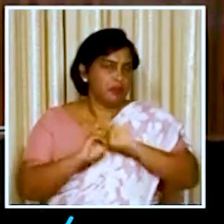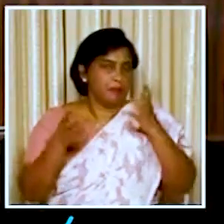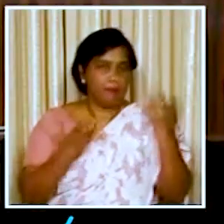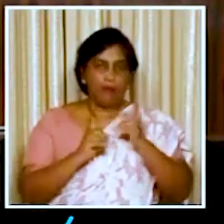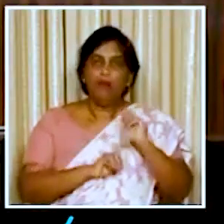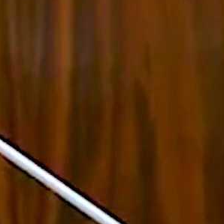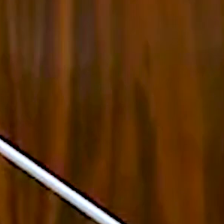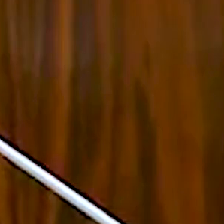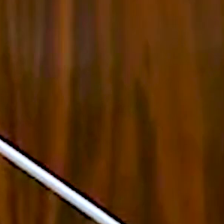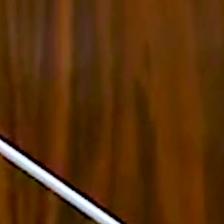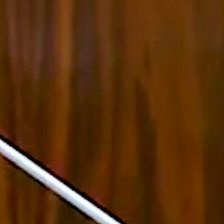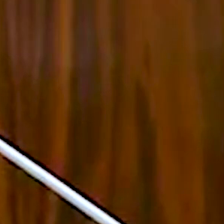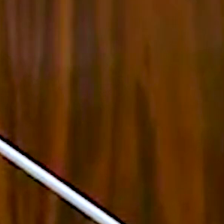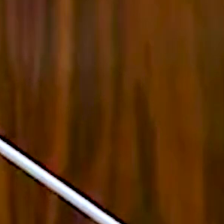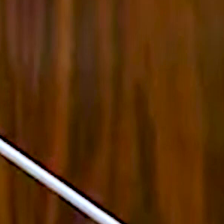क्रीमेंट